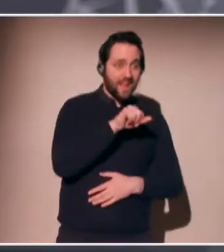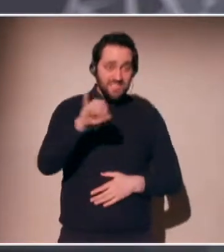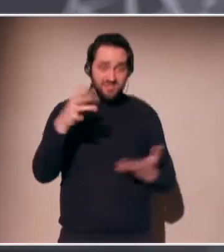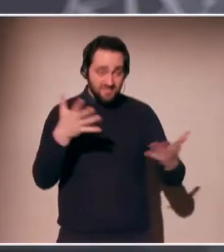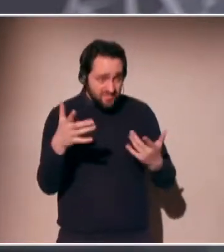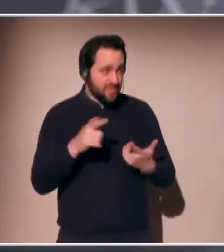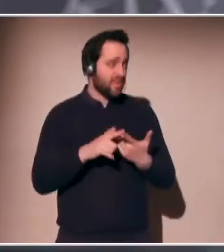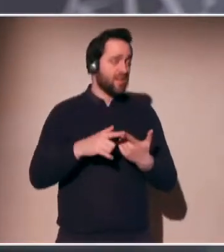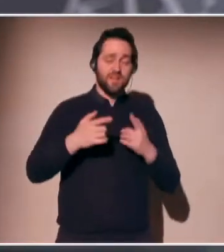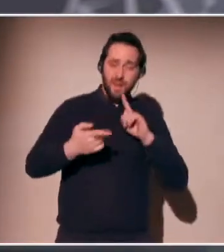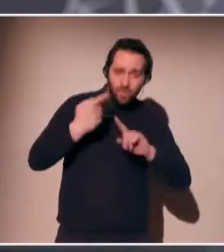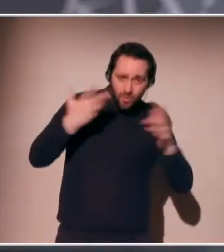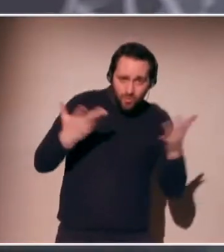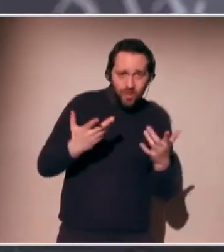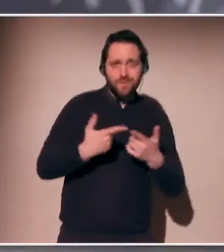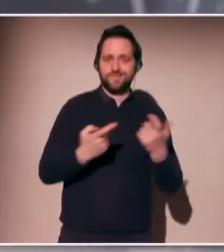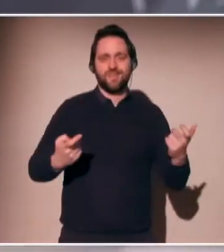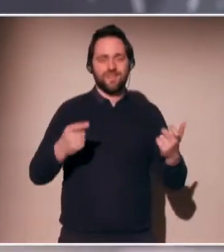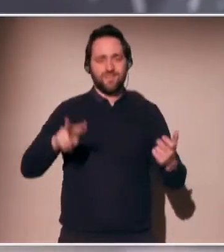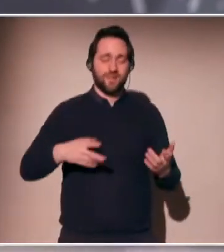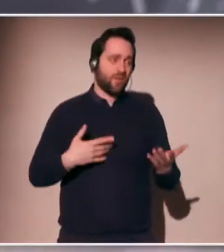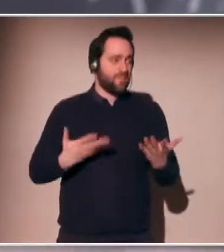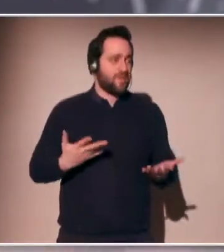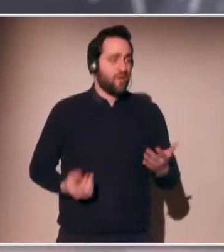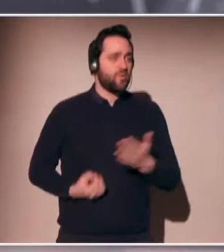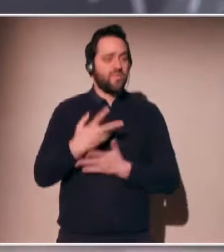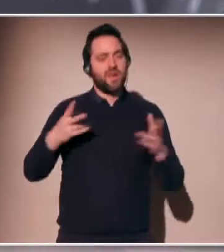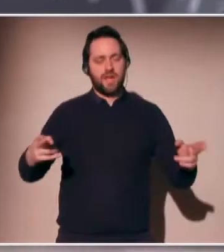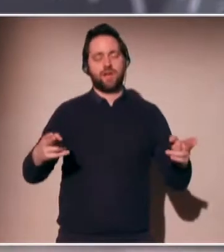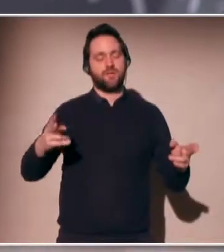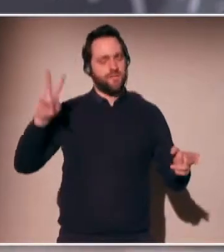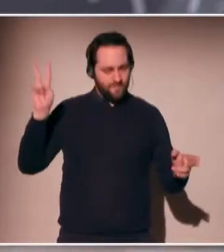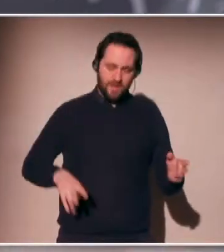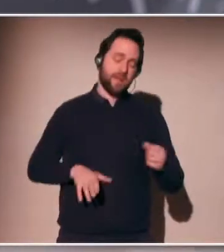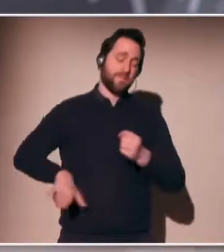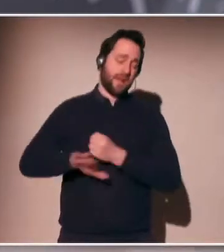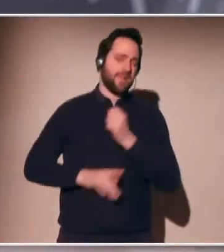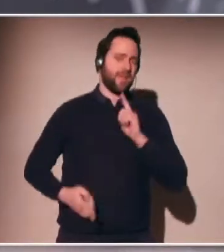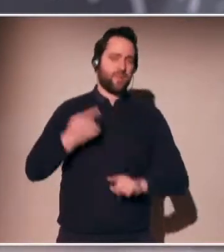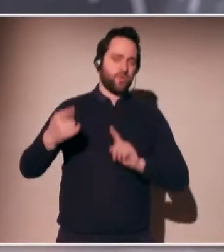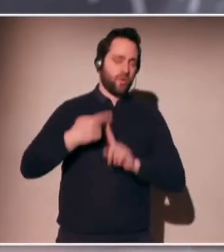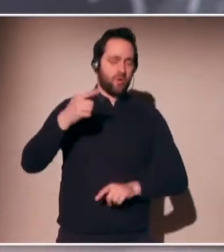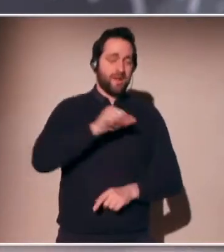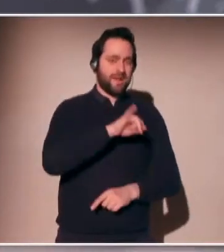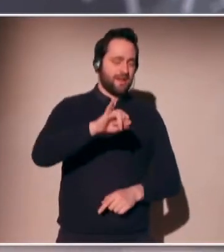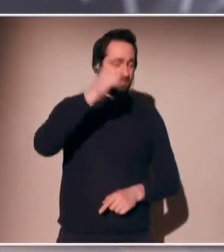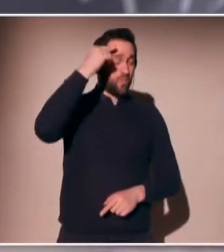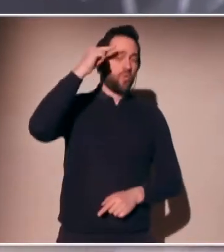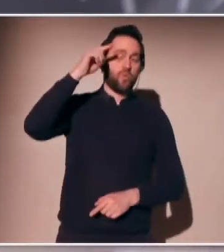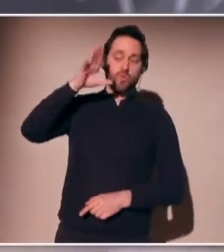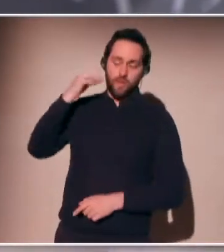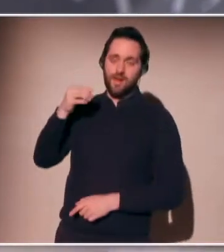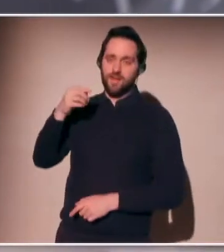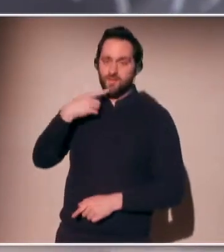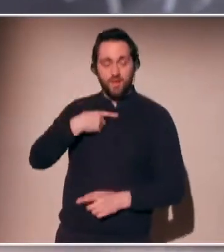donc, c'est une nouvelle ère qui est centrée sur l'humain et qui est un processus qui réfléchit à l'humain. Et les différents éléments